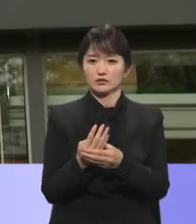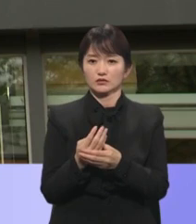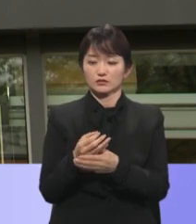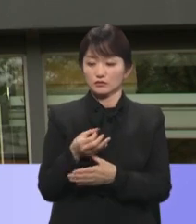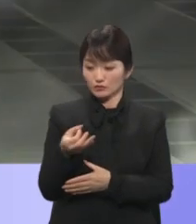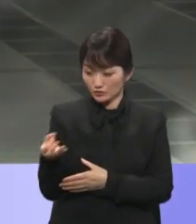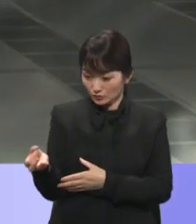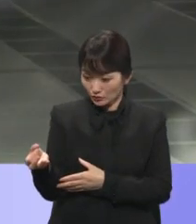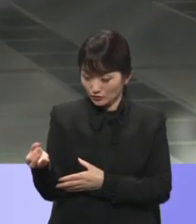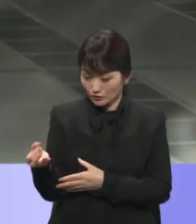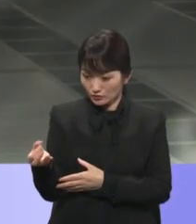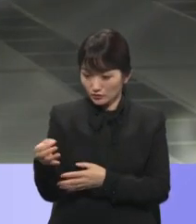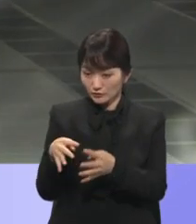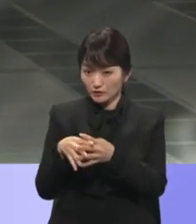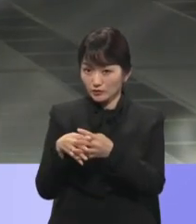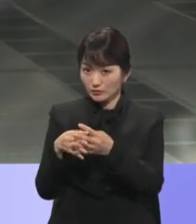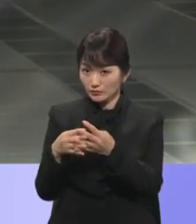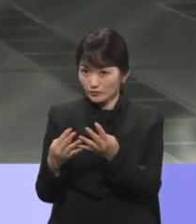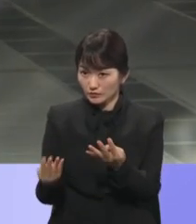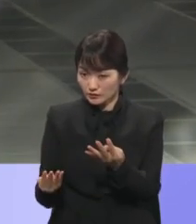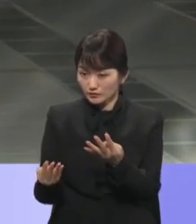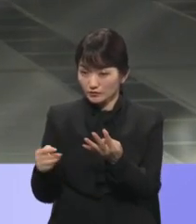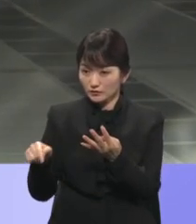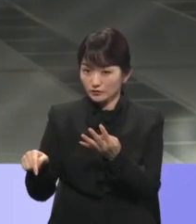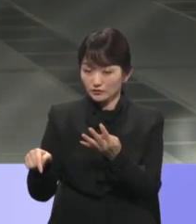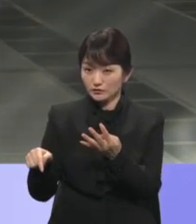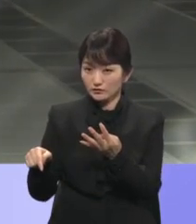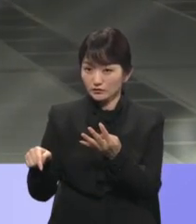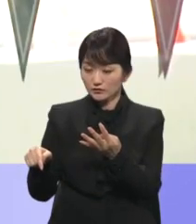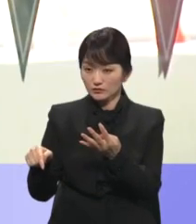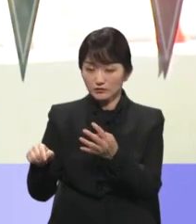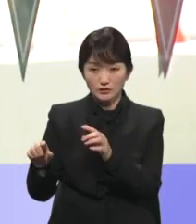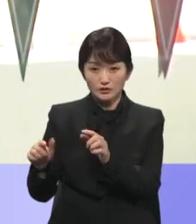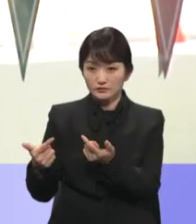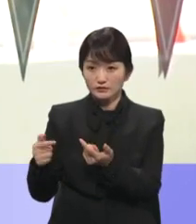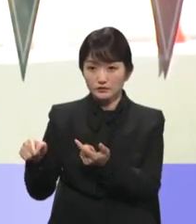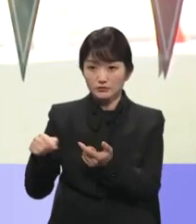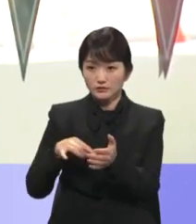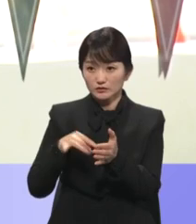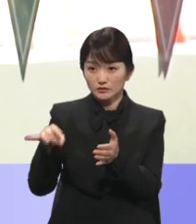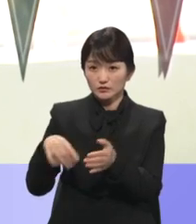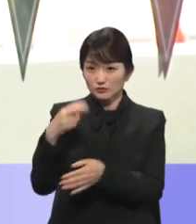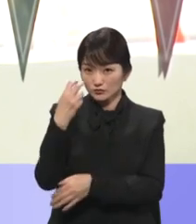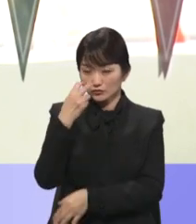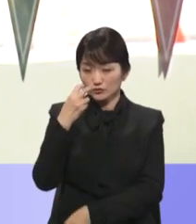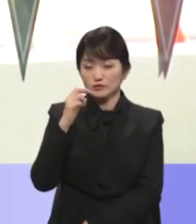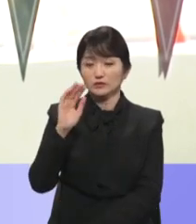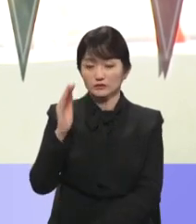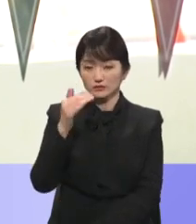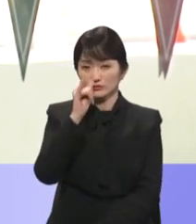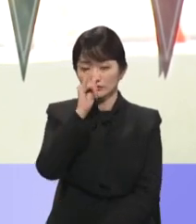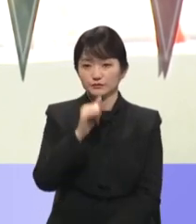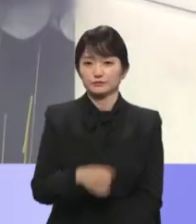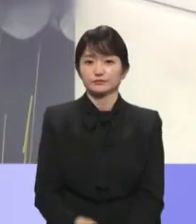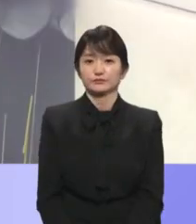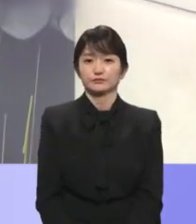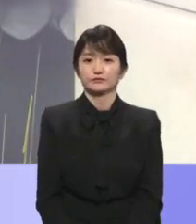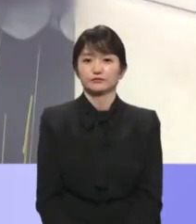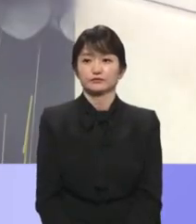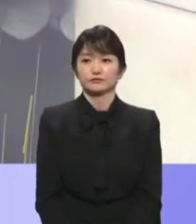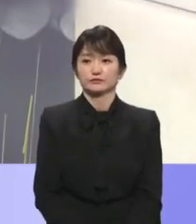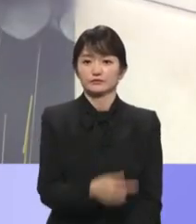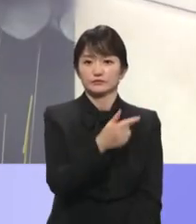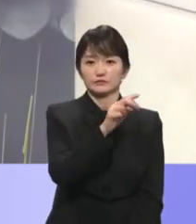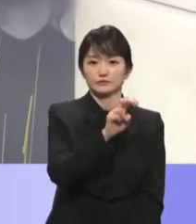발급을 해야 되거든요 근데 그런 걸 과연 했는지 안 했다면 이거는 세무 조사의 대상이 될 수도 있을 것 같습니다 남현 씨는